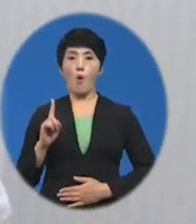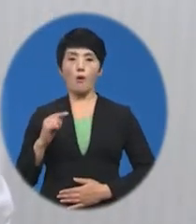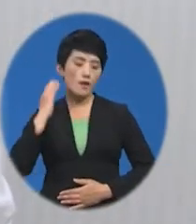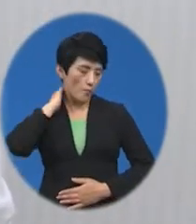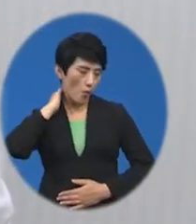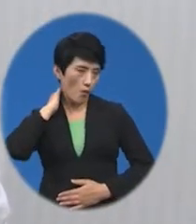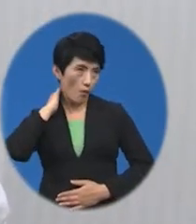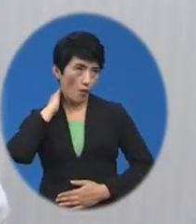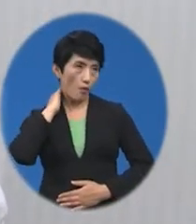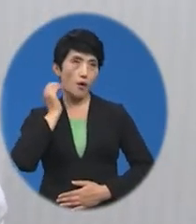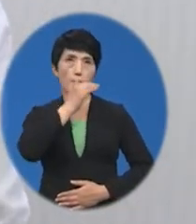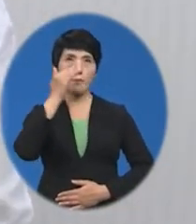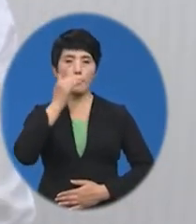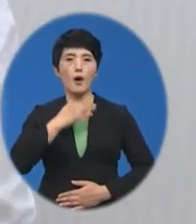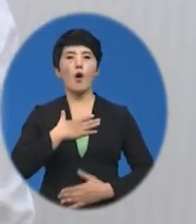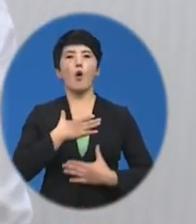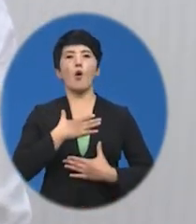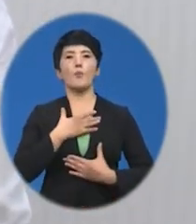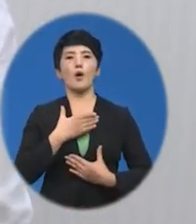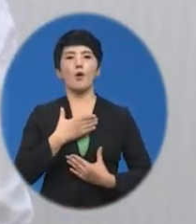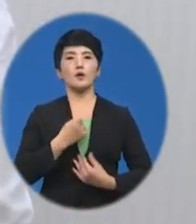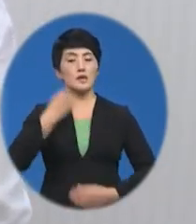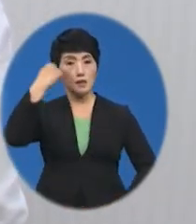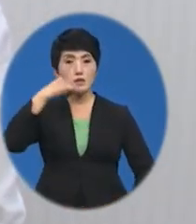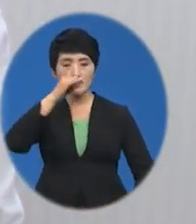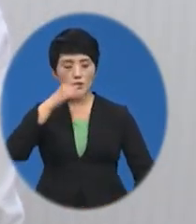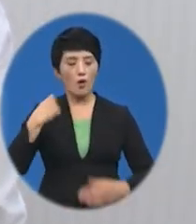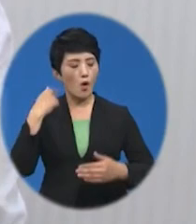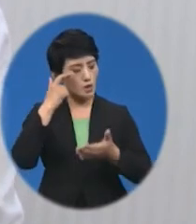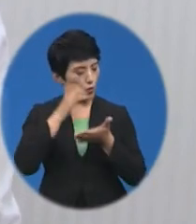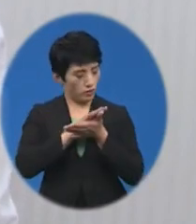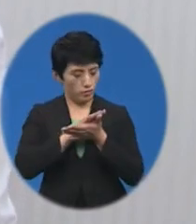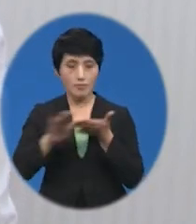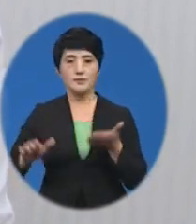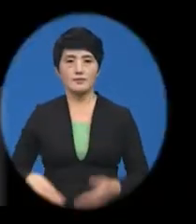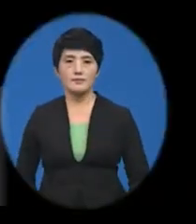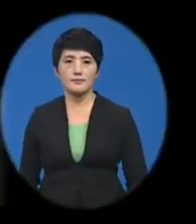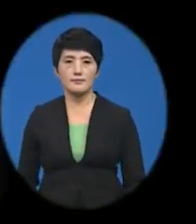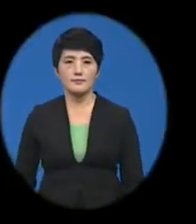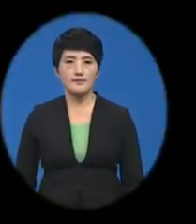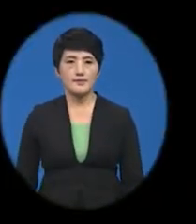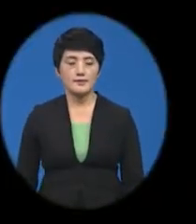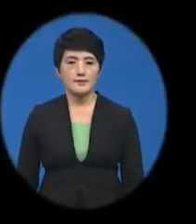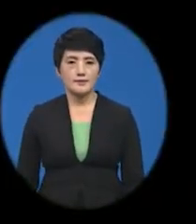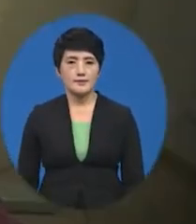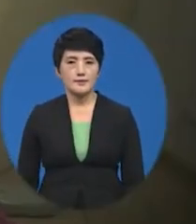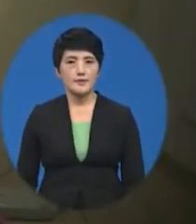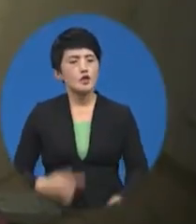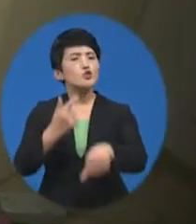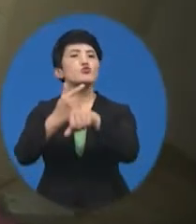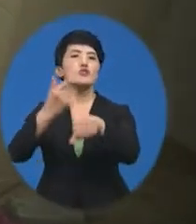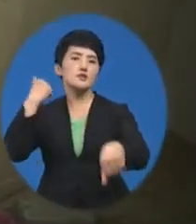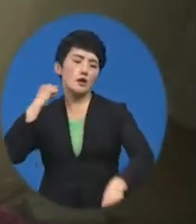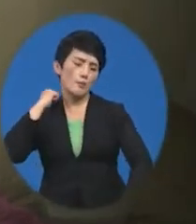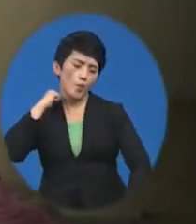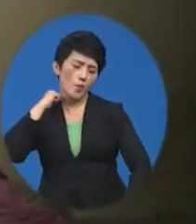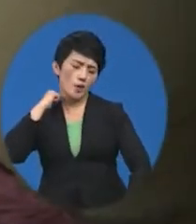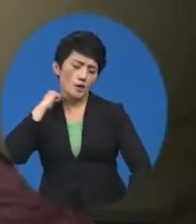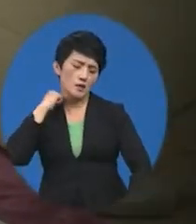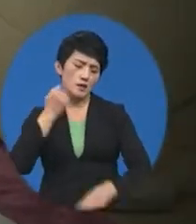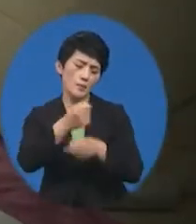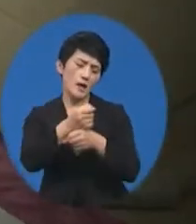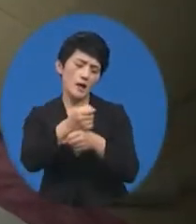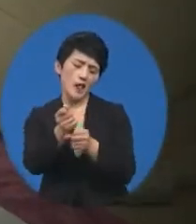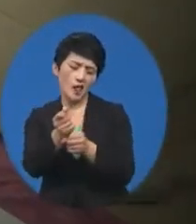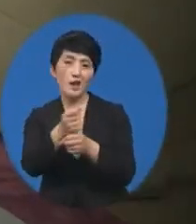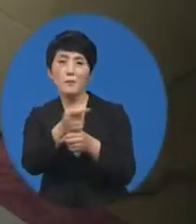전보다는 확실히 많이 나은 것 같습니다. 좀 앞으로 이 운동을 좀 자주 해야 될 것 같습니다. 6년 전 목 디스크 진단을 받았다는